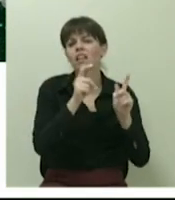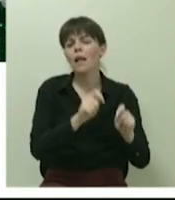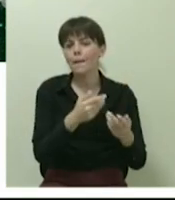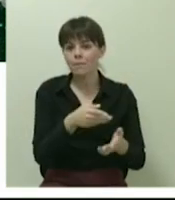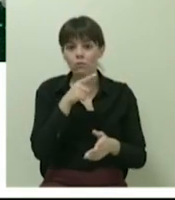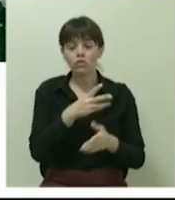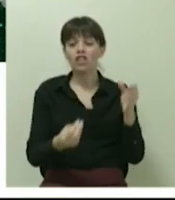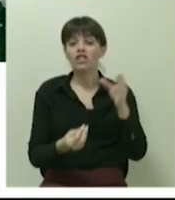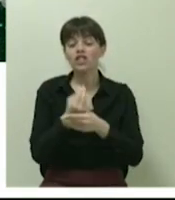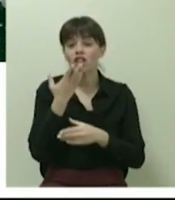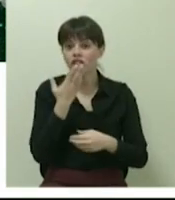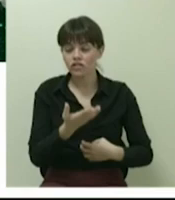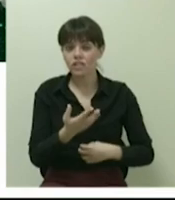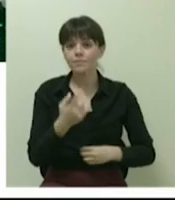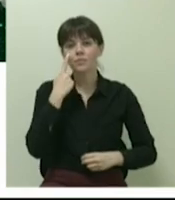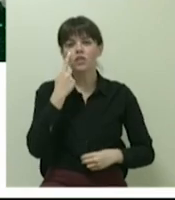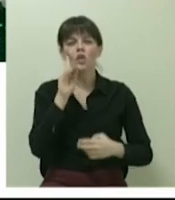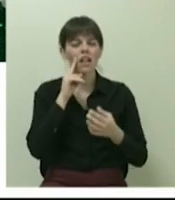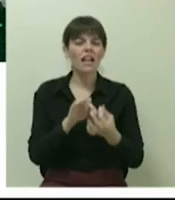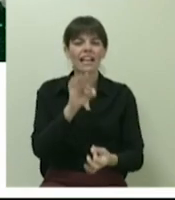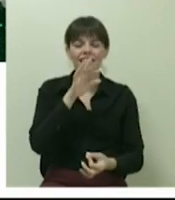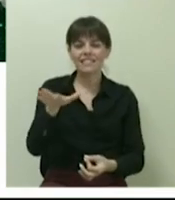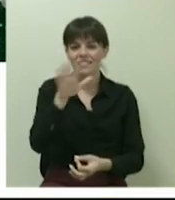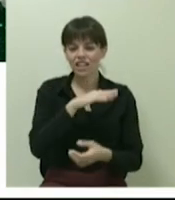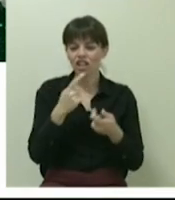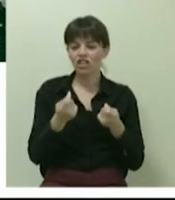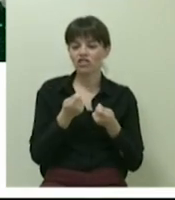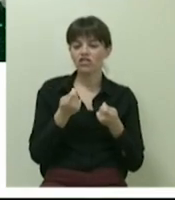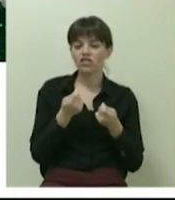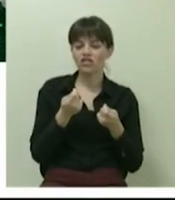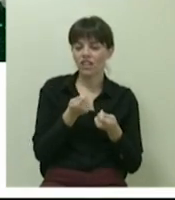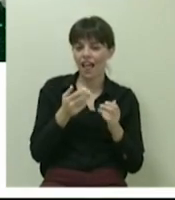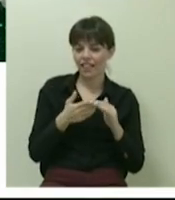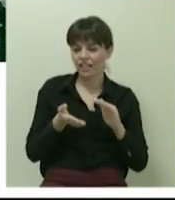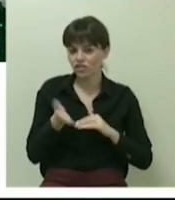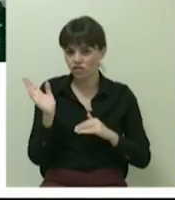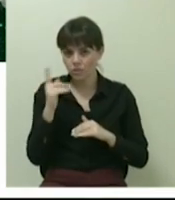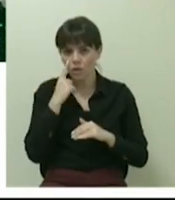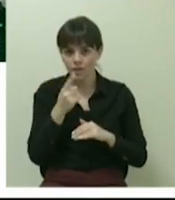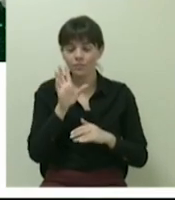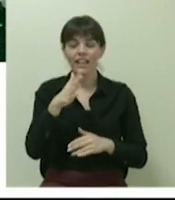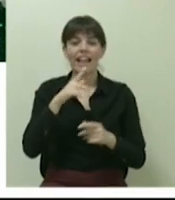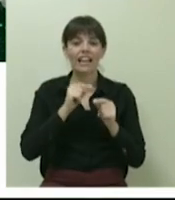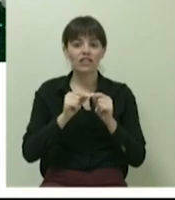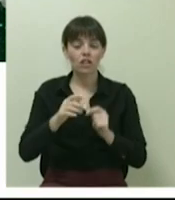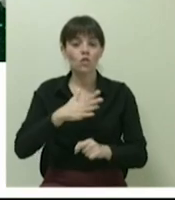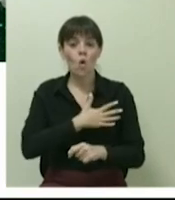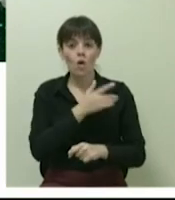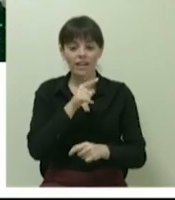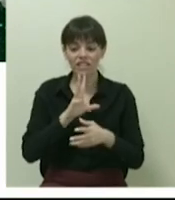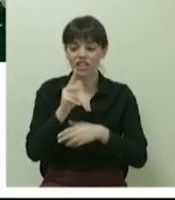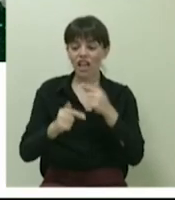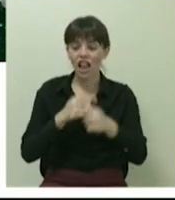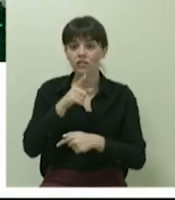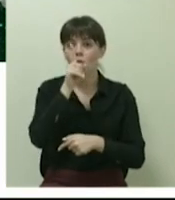Bunların yaratacağı işte bir takım insanların işleri elden gidecek bir tipi soruların farkındayım. Zaten İktisat Kongresi'nde işte